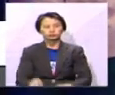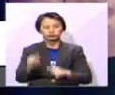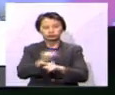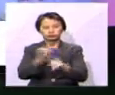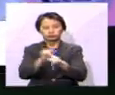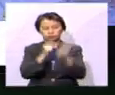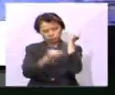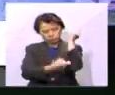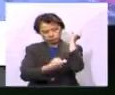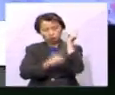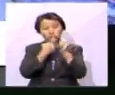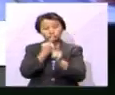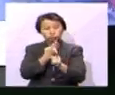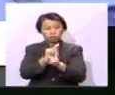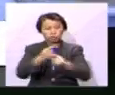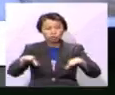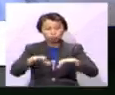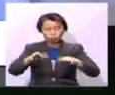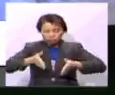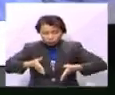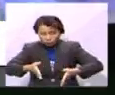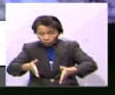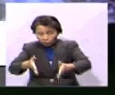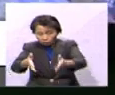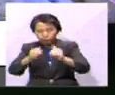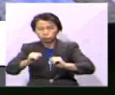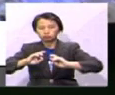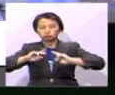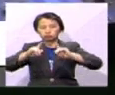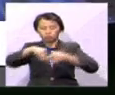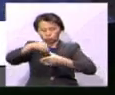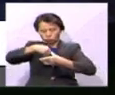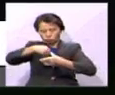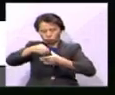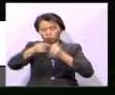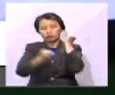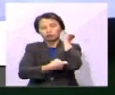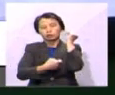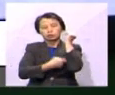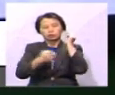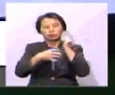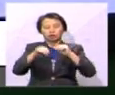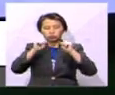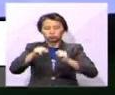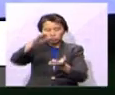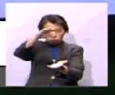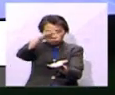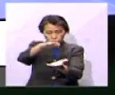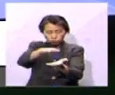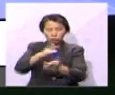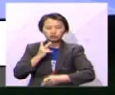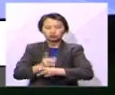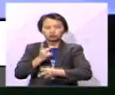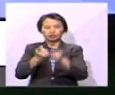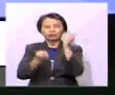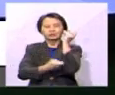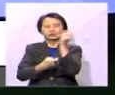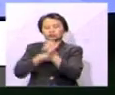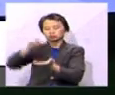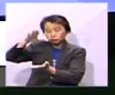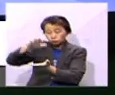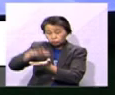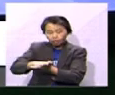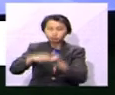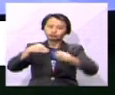Penggunaan getah asli dalam pembinaan jalan bukan sahaja mampu meningkatkan pengeluaran getah negara malah dapat mengurangkan stok getah semasa